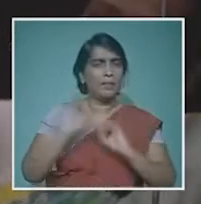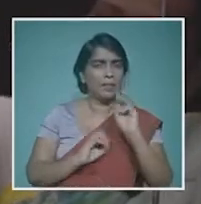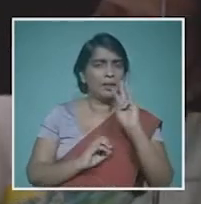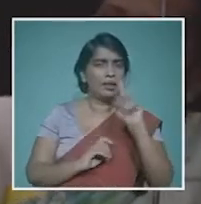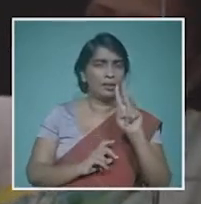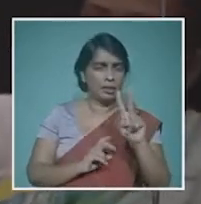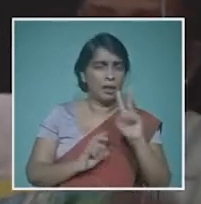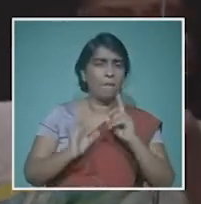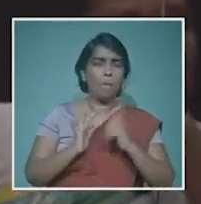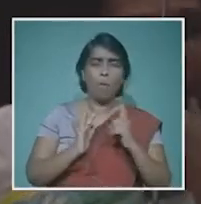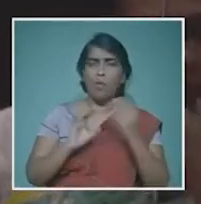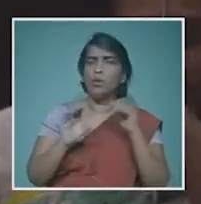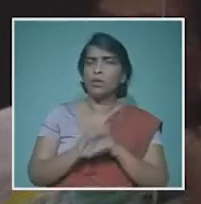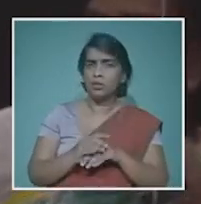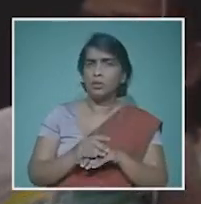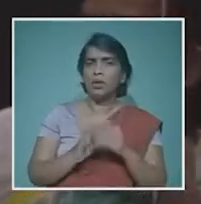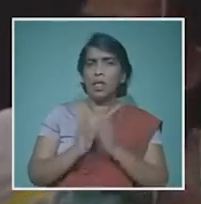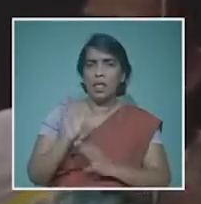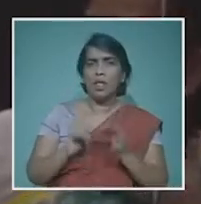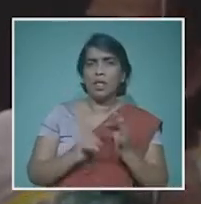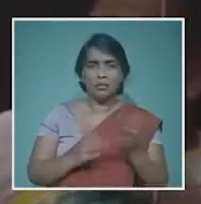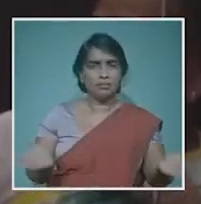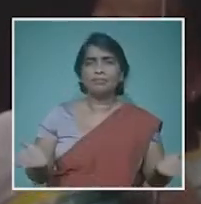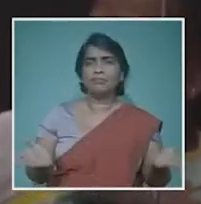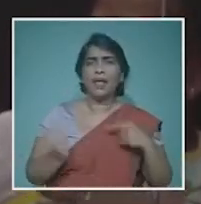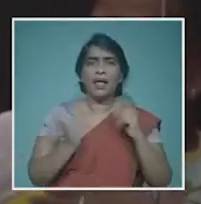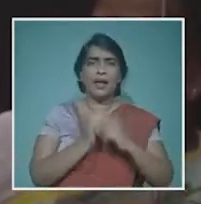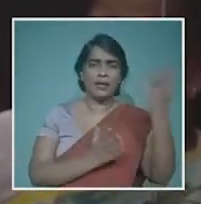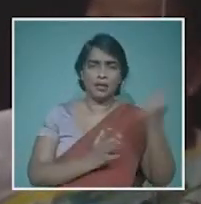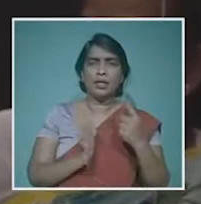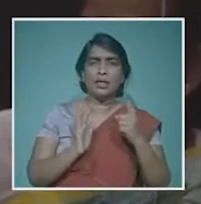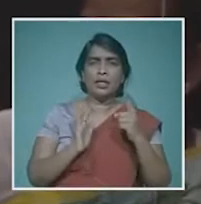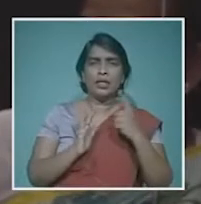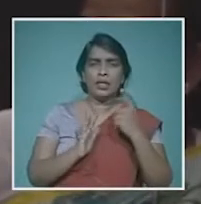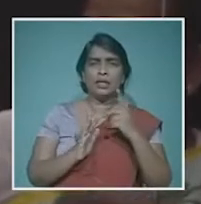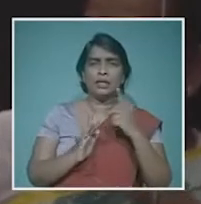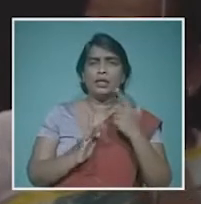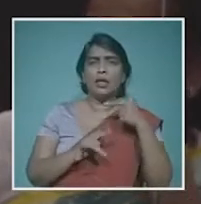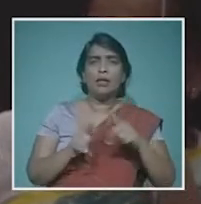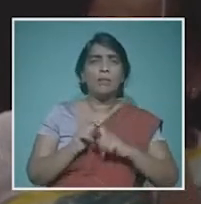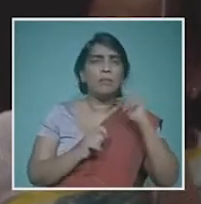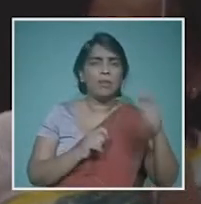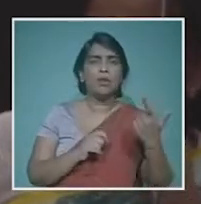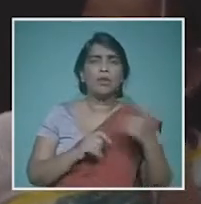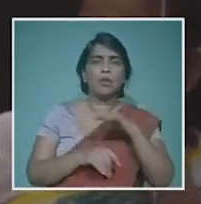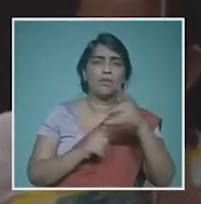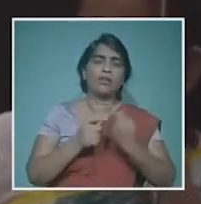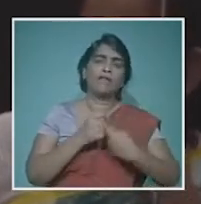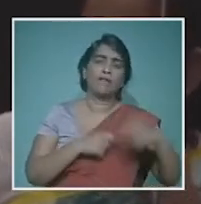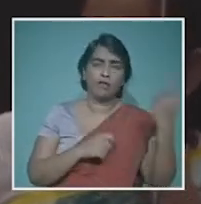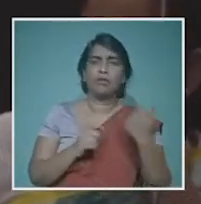30ක 32ක පොලියක් දාලා මේ මන්ත්‍රීතුමිය මේ මන්ත්‍රීතුමා ගත්තා එක නයක් 7-8ද. දැන් කොහොමද ගෙවන්නේ? යාගෙන ඩෙමක් විකුණනවා